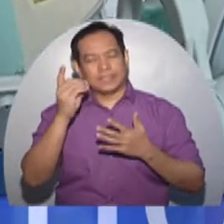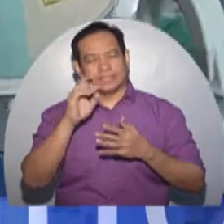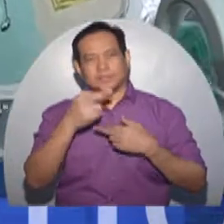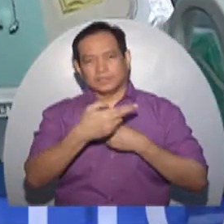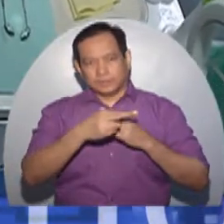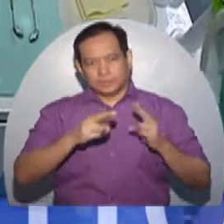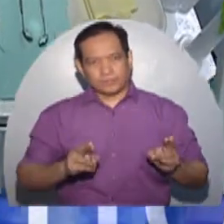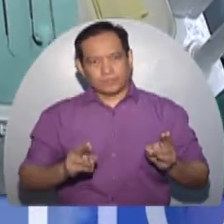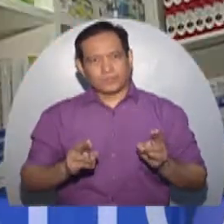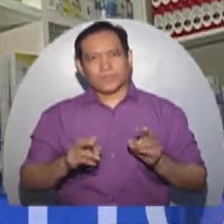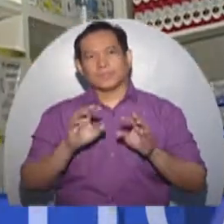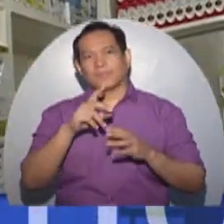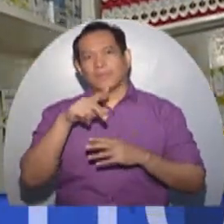room,